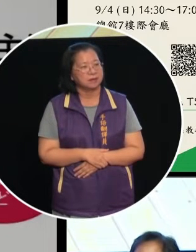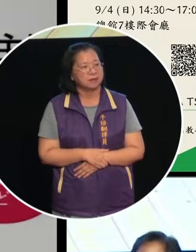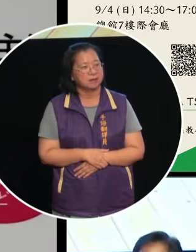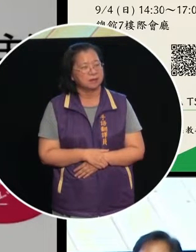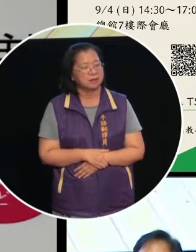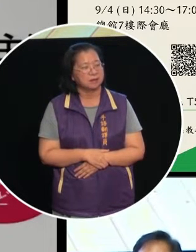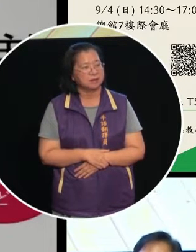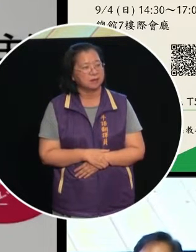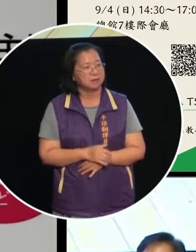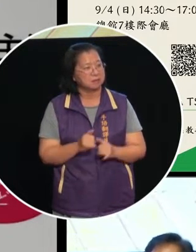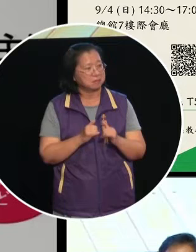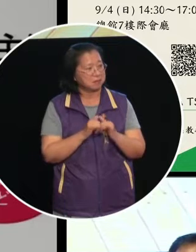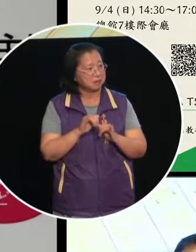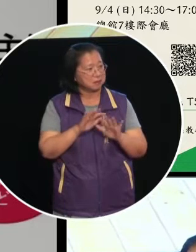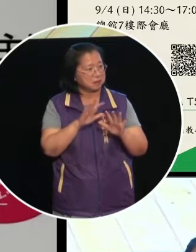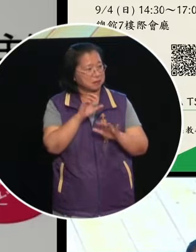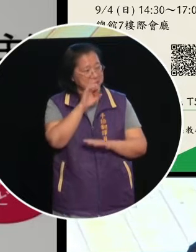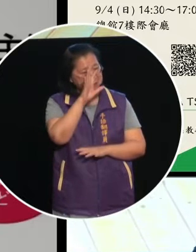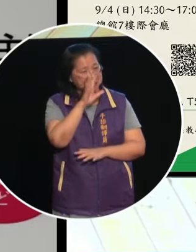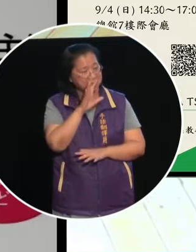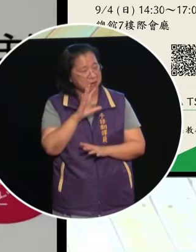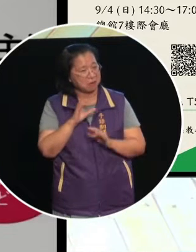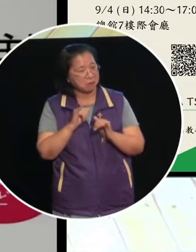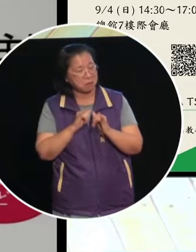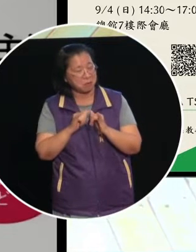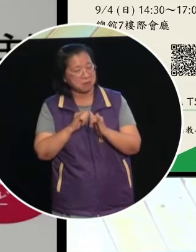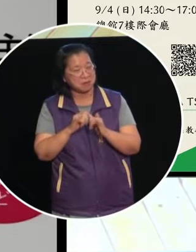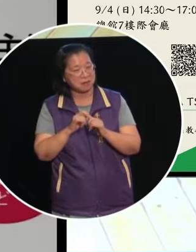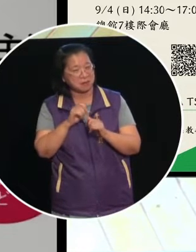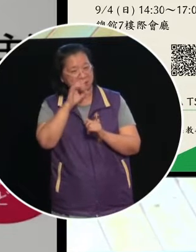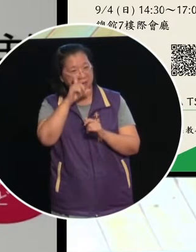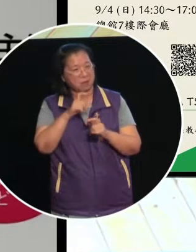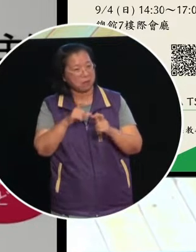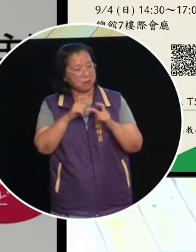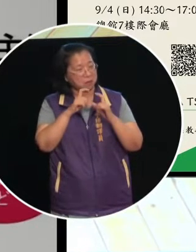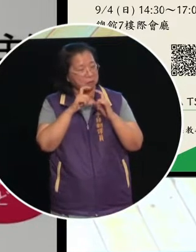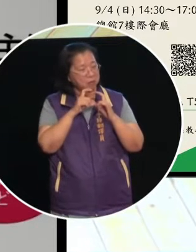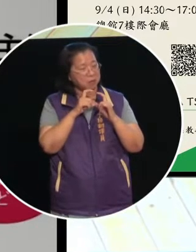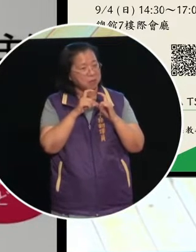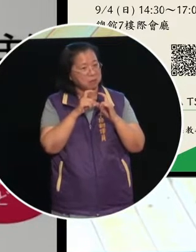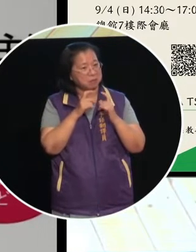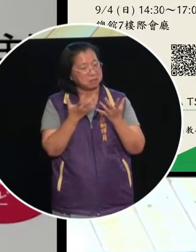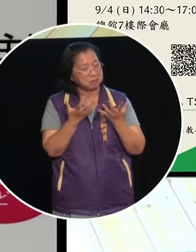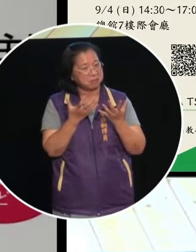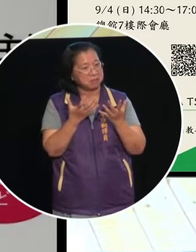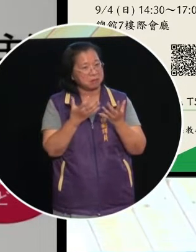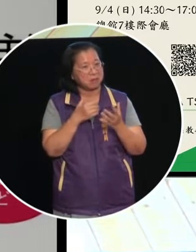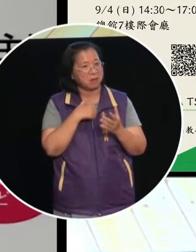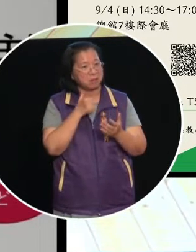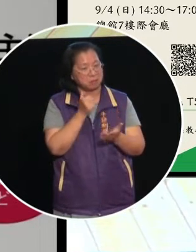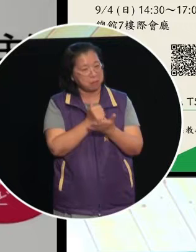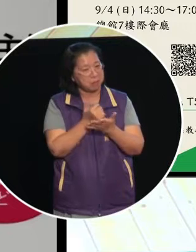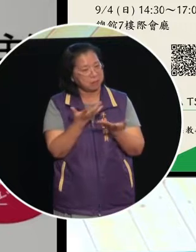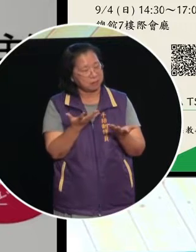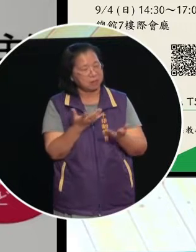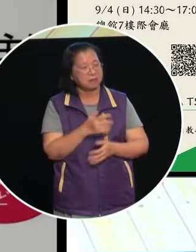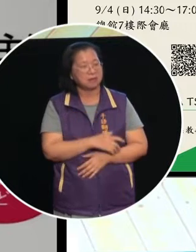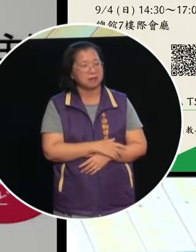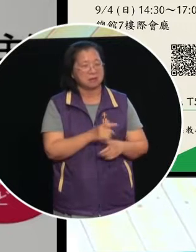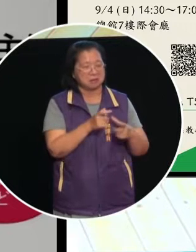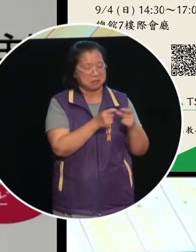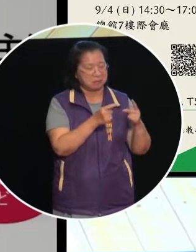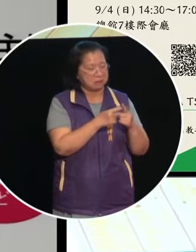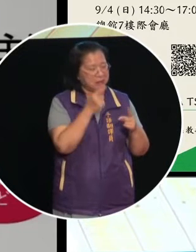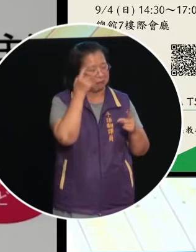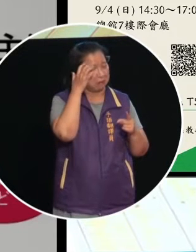民进党会不会更好，或者是国民党会找回他们的地盘。不过日本的政治是很复杂，为什么那么